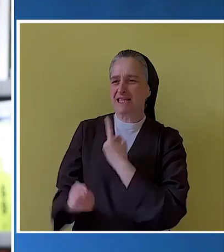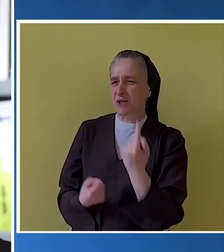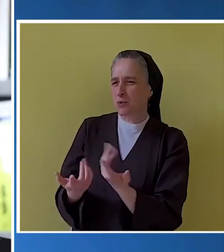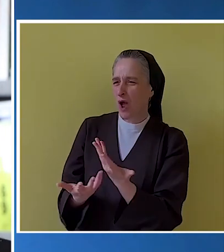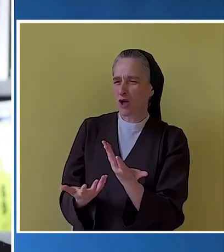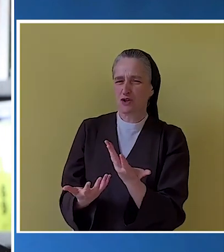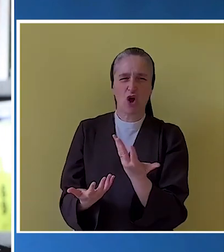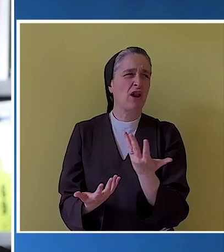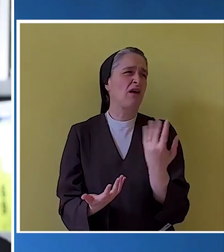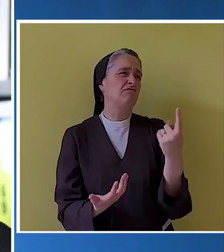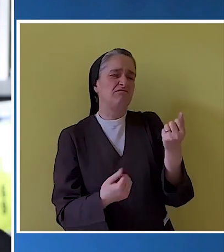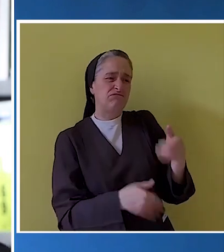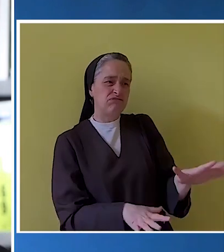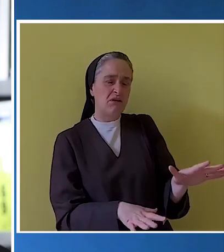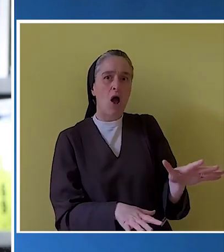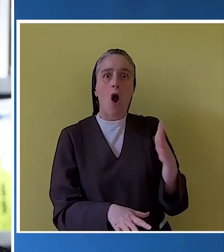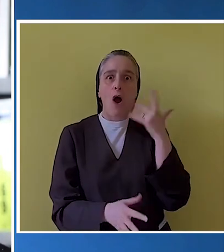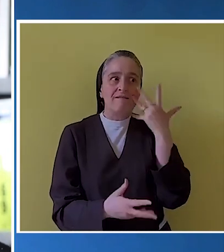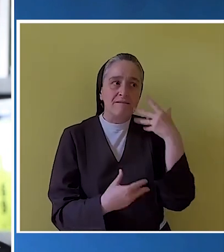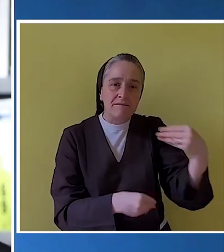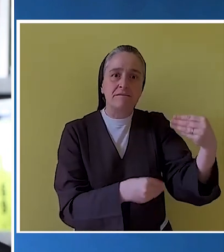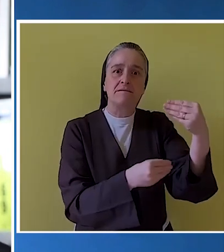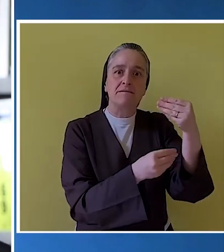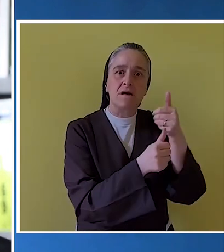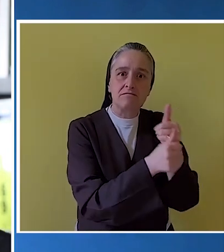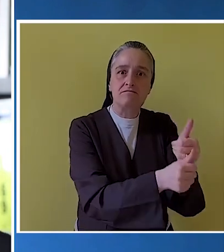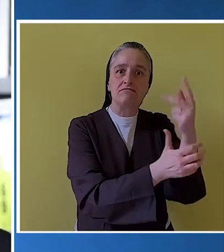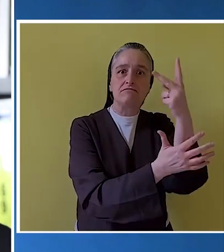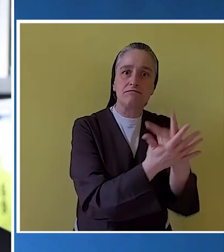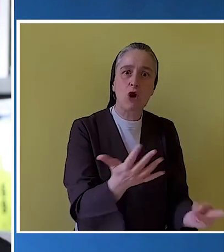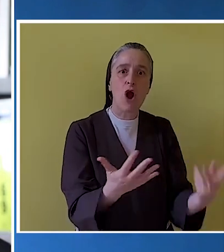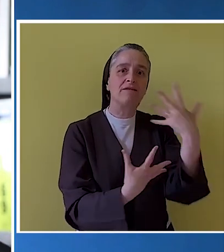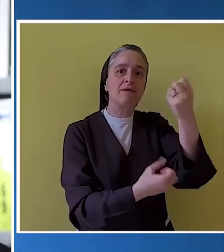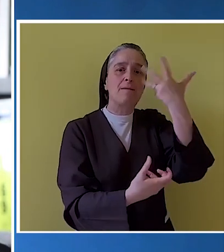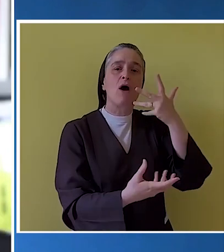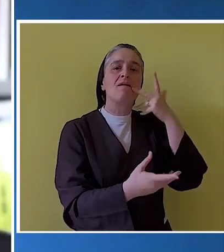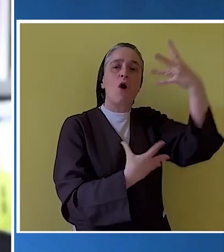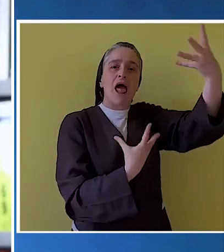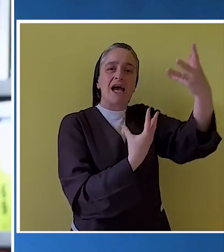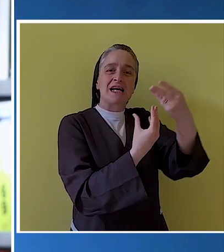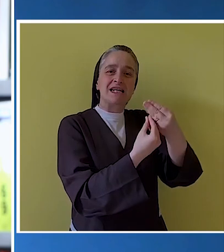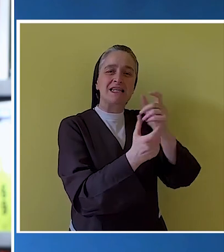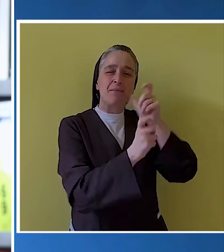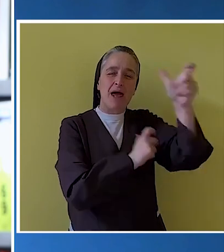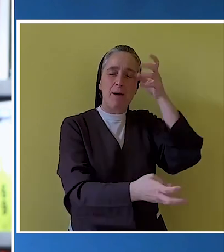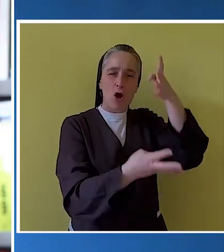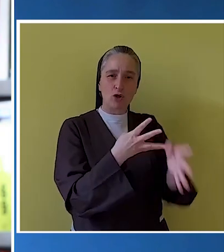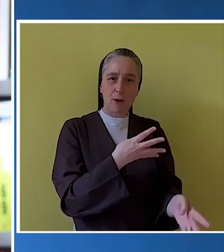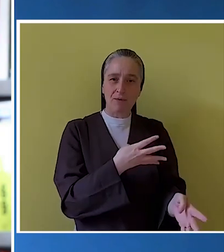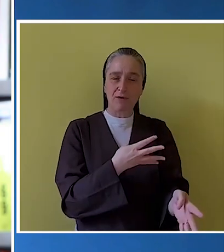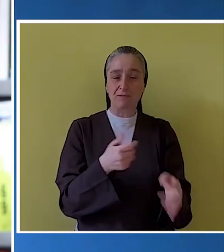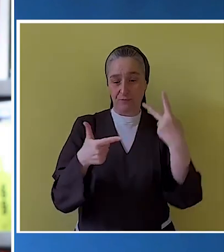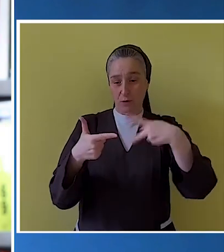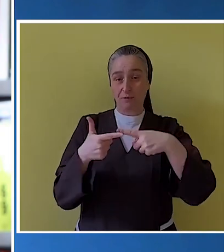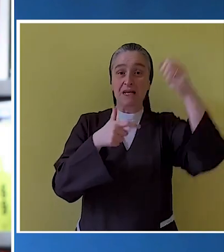mille motivi, oppure gli vai dietro, ci provi con lui, ti fai attrarre sempre di più perché vuoi scenderci in intimità. 2. Lo Spirito accorda. Se